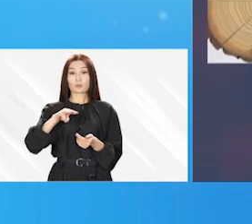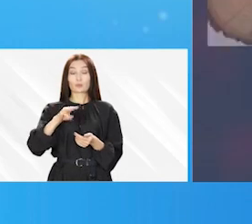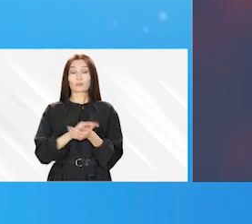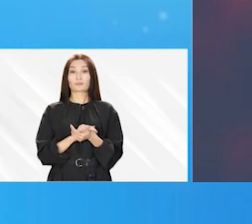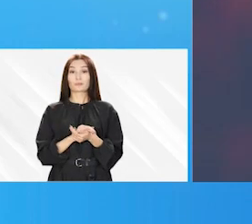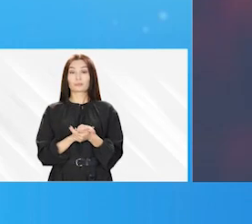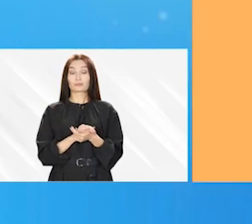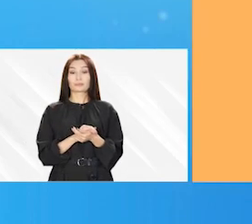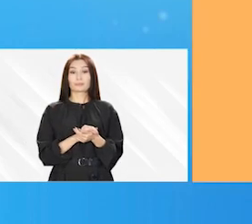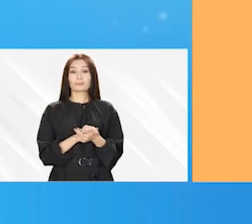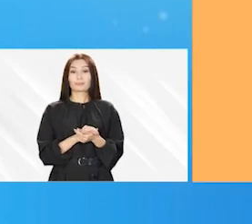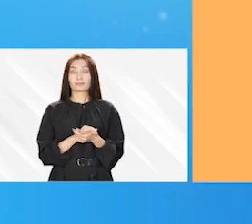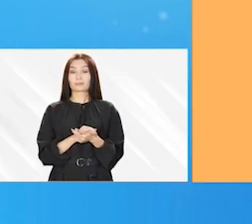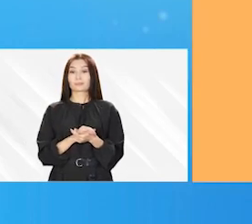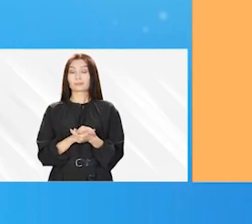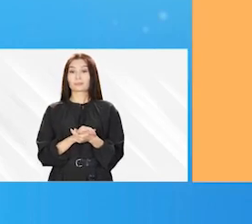почки